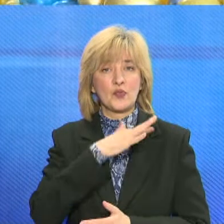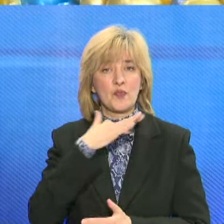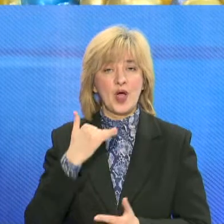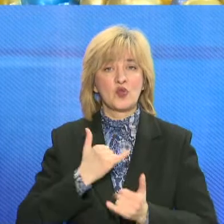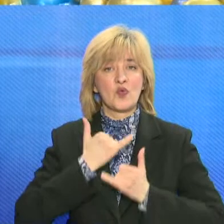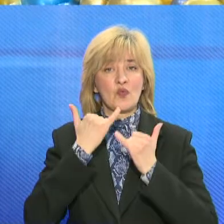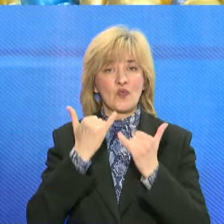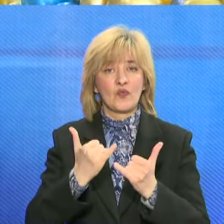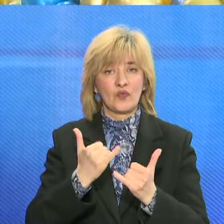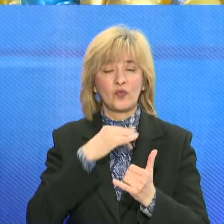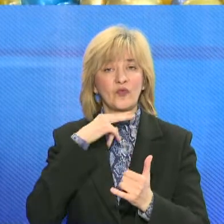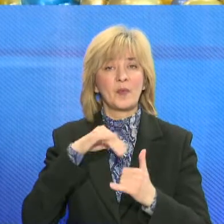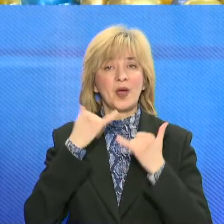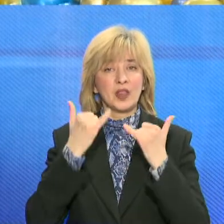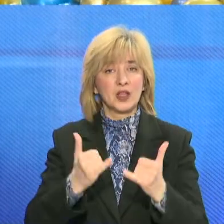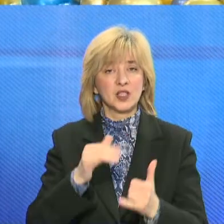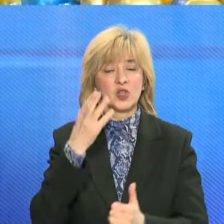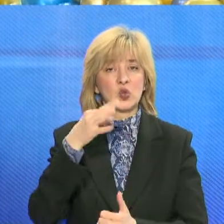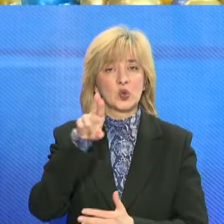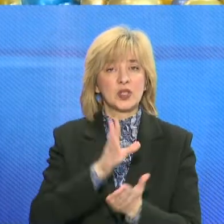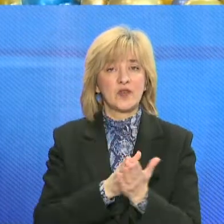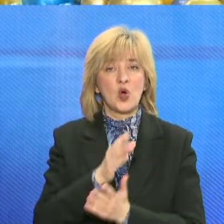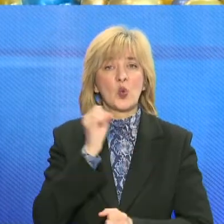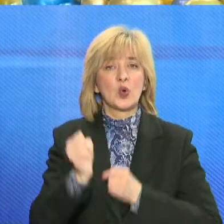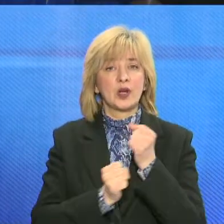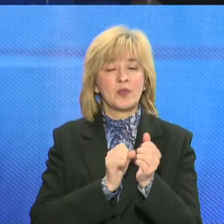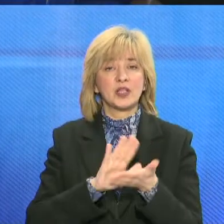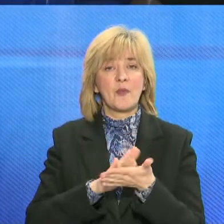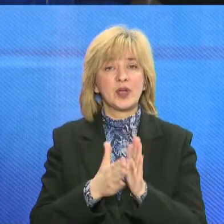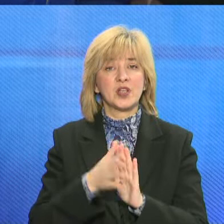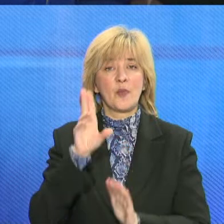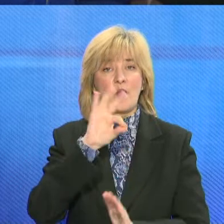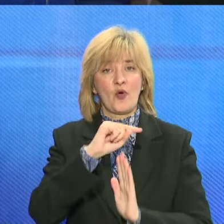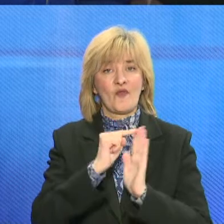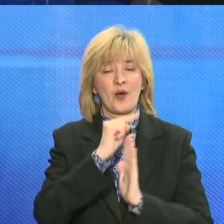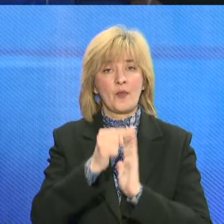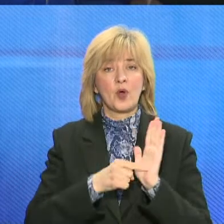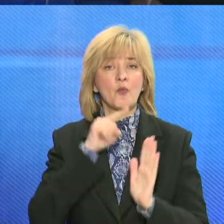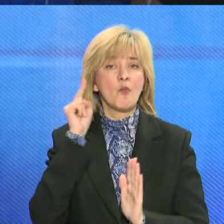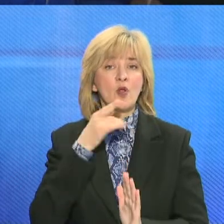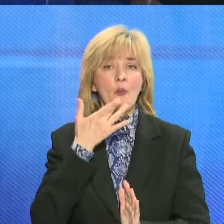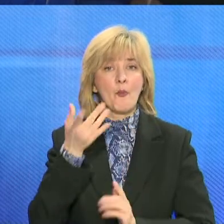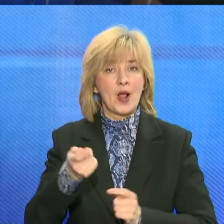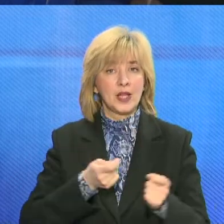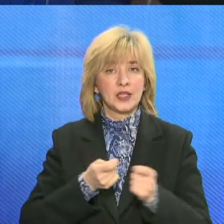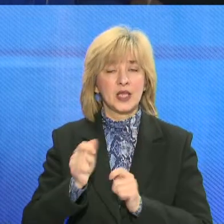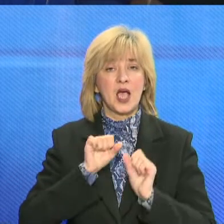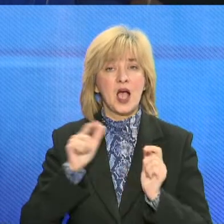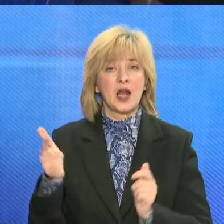Да прыкладу, узмацняюцца пазіцыі па пытаннях моладзевай палітыкі, гаранты сем'яў, а таксама аховы